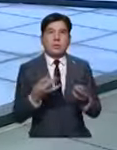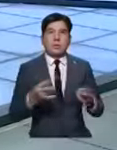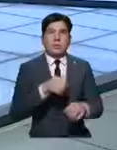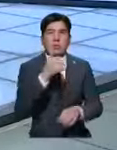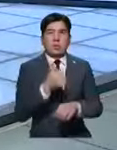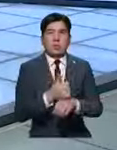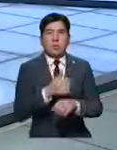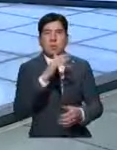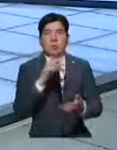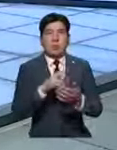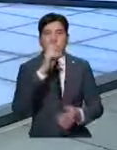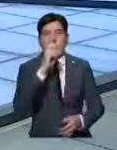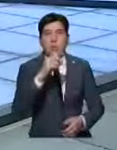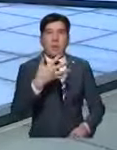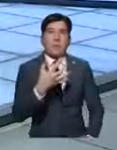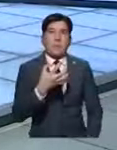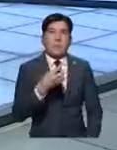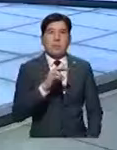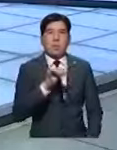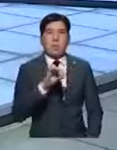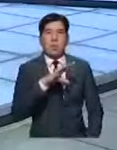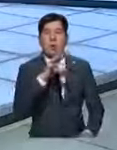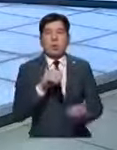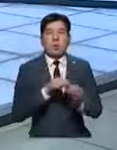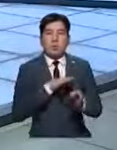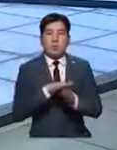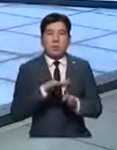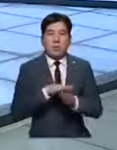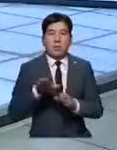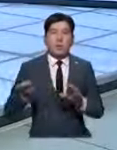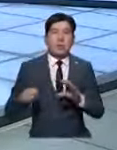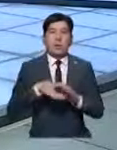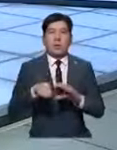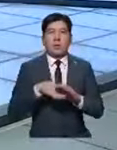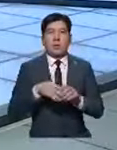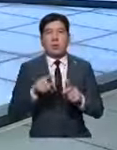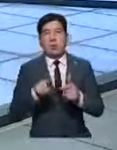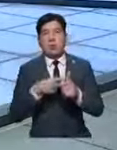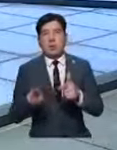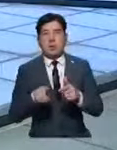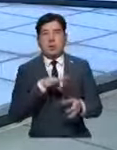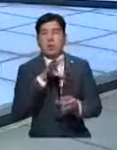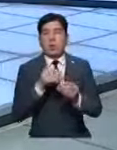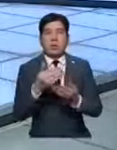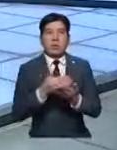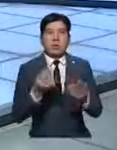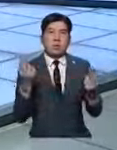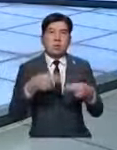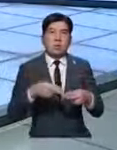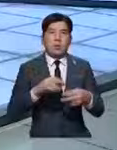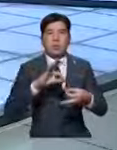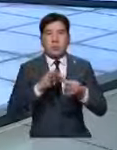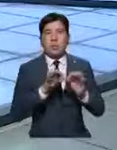өзінде 500-ге жоқ караоке бар, сонда бәрі ән иелерінің қалтасын қампайта ма, жоқ әлде жаппай жабыла ма? Айсәуле Сезбек